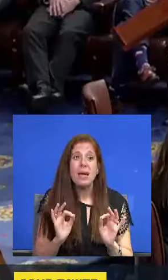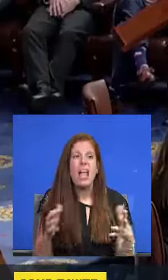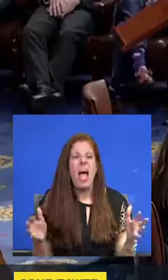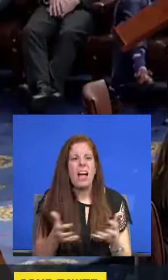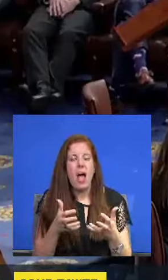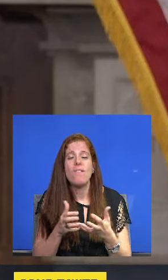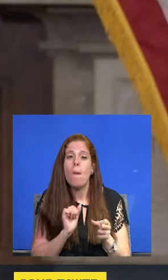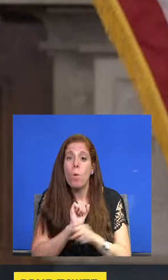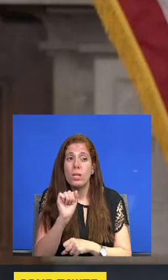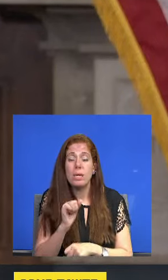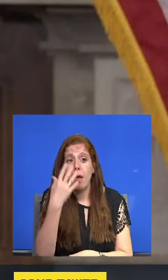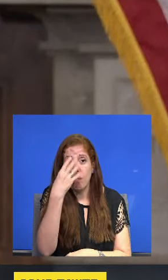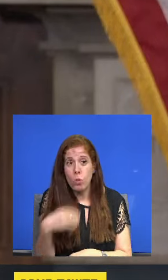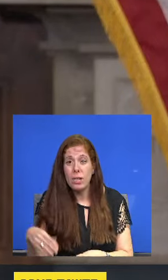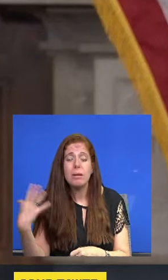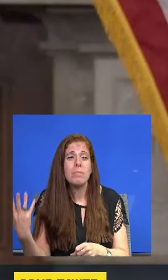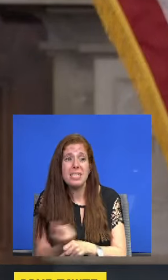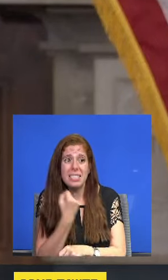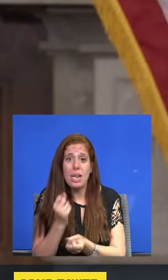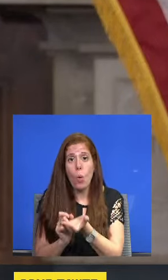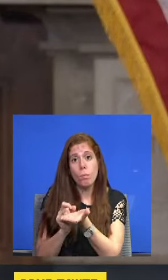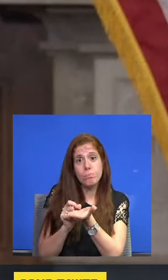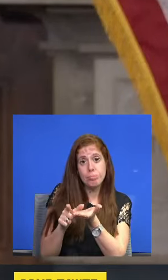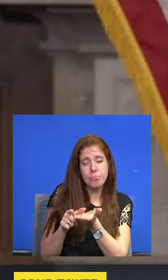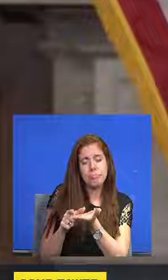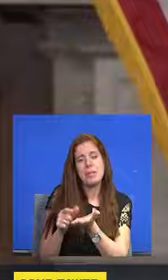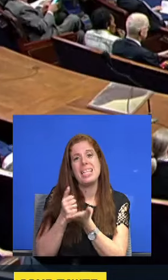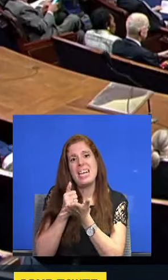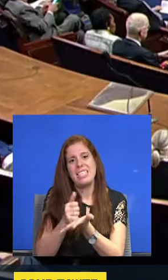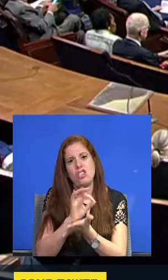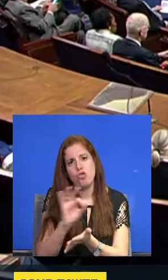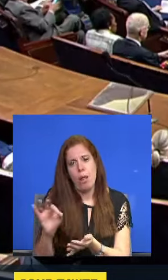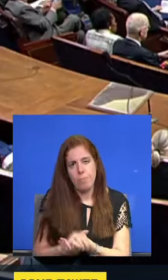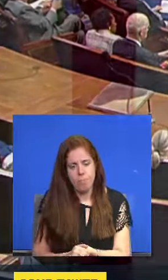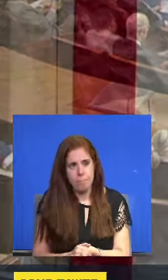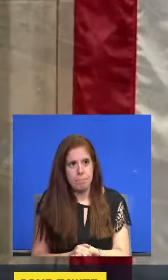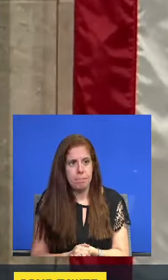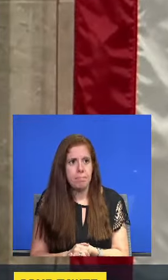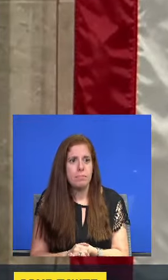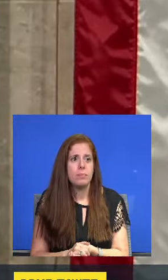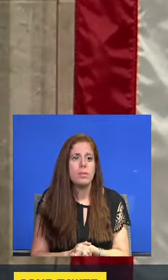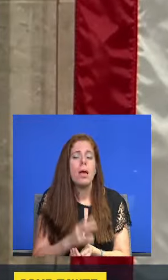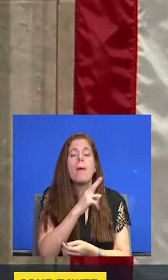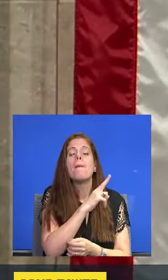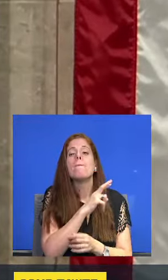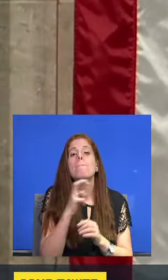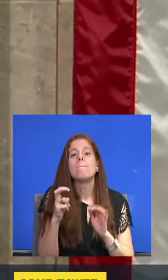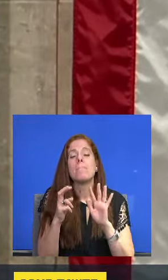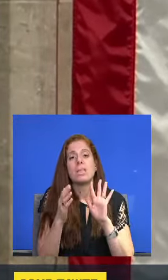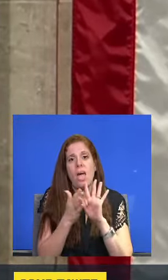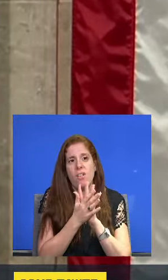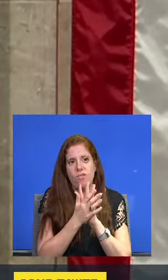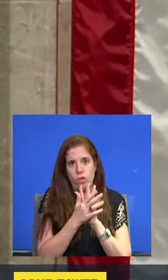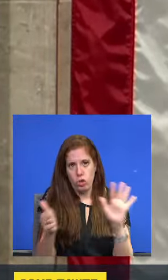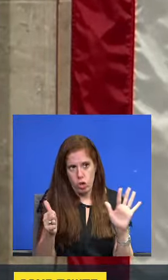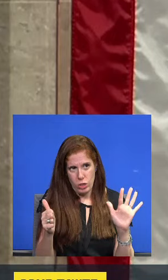הרפובליקני הצליח לערוף את ראשו של נציגם הבכיר ביותר. On this vote,